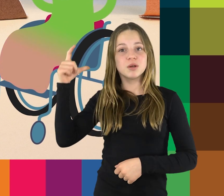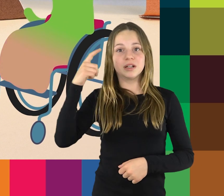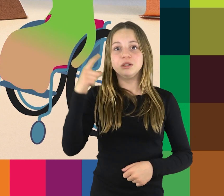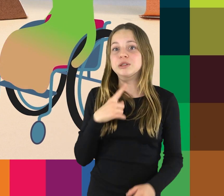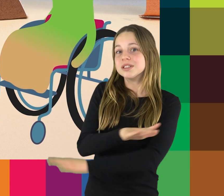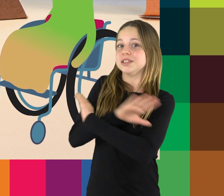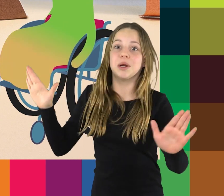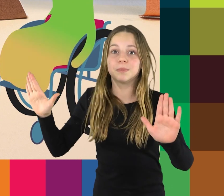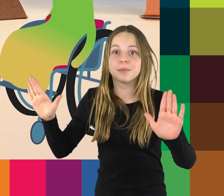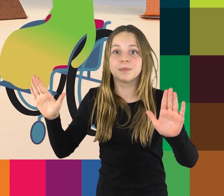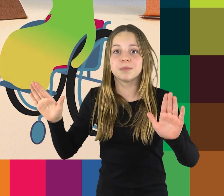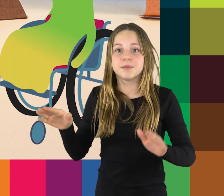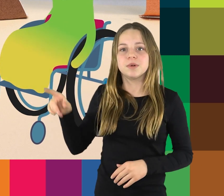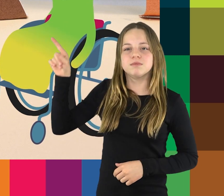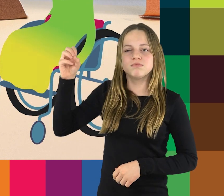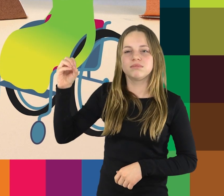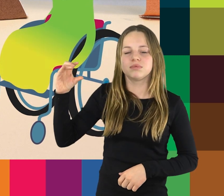Zuko, dis stop.